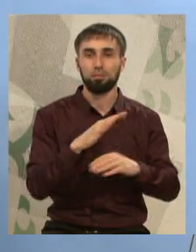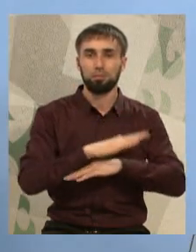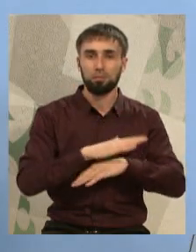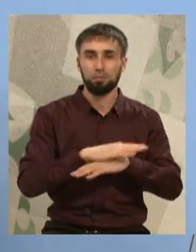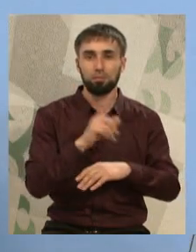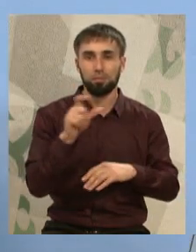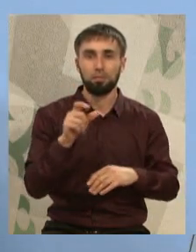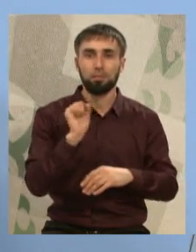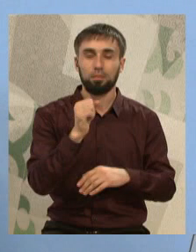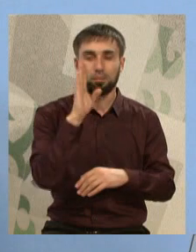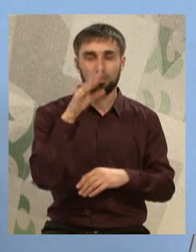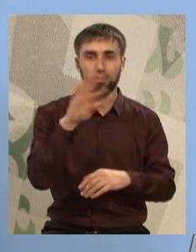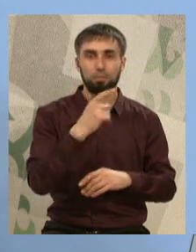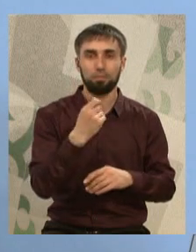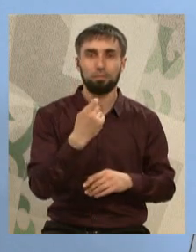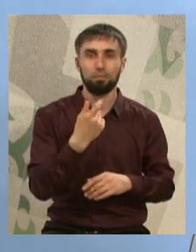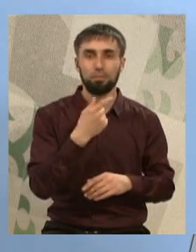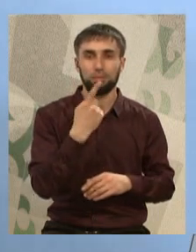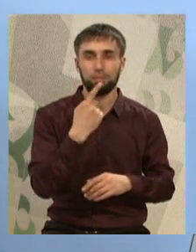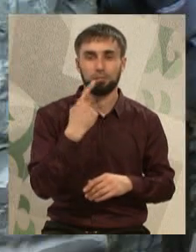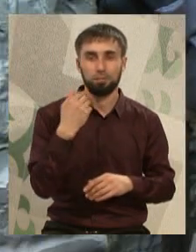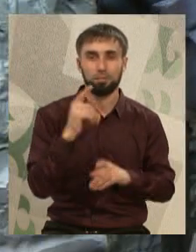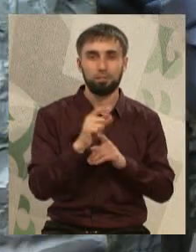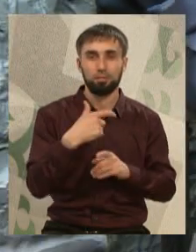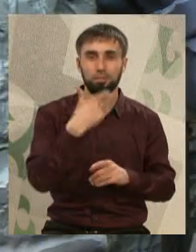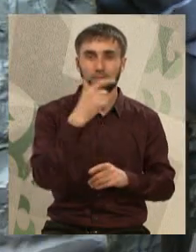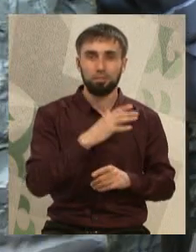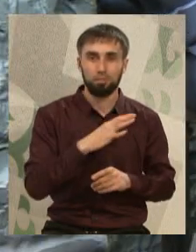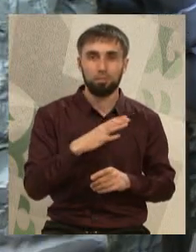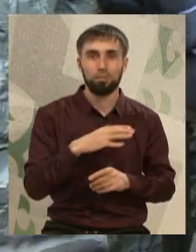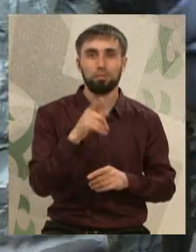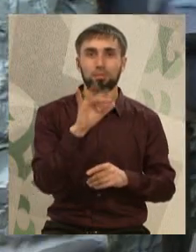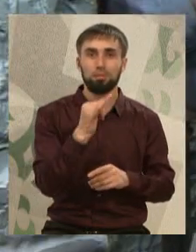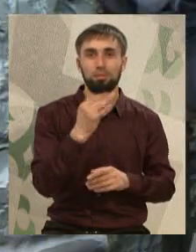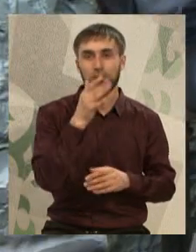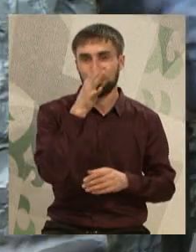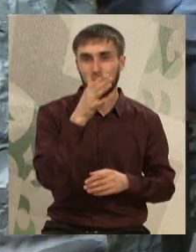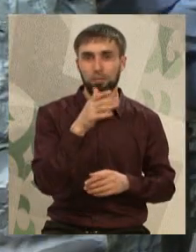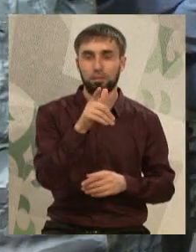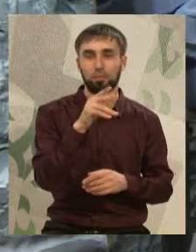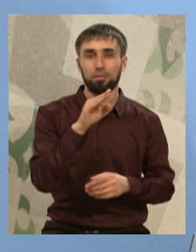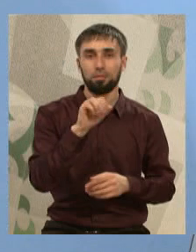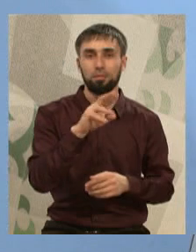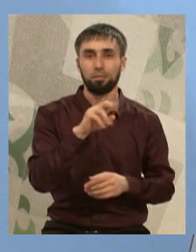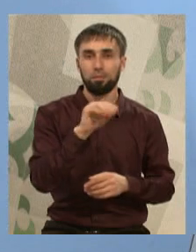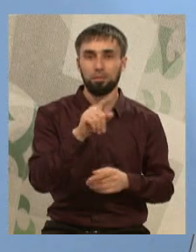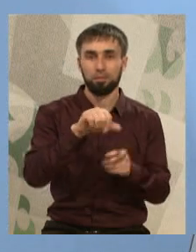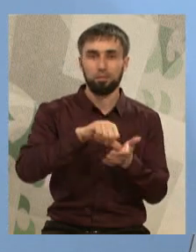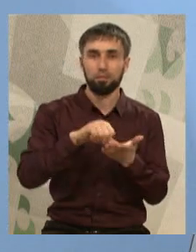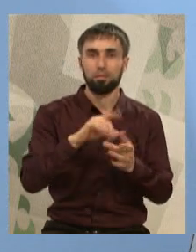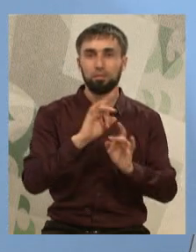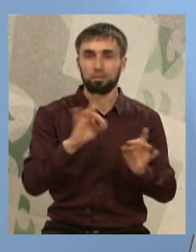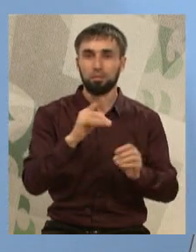в красноречии, юморе и притчах, приведенных к месту. Герой Вахи Хадзиева – тамада, что называется, руководитель